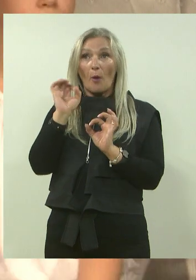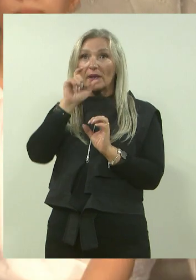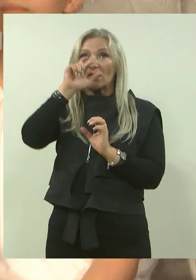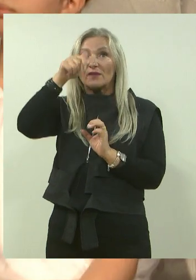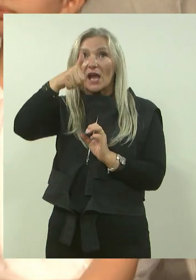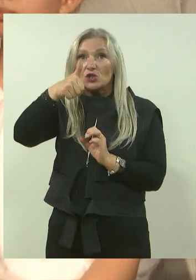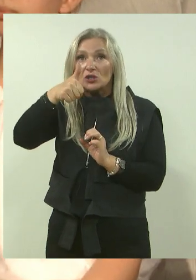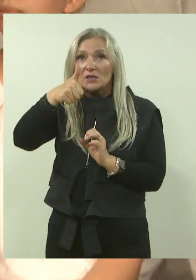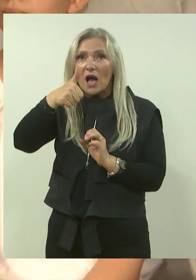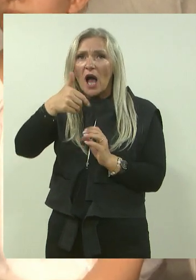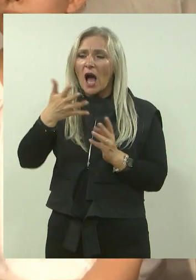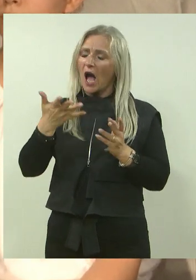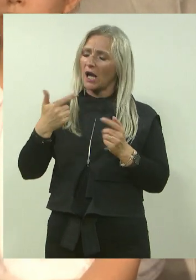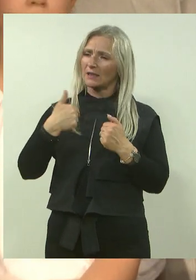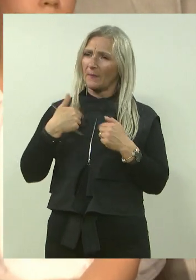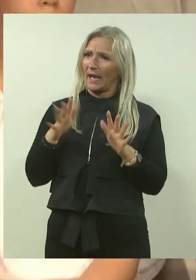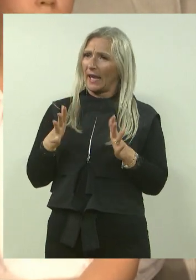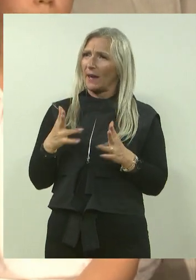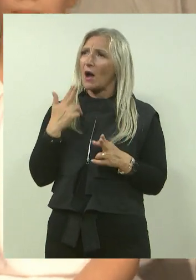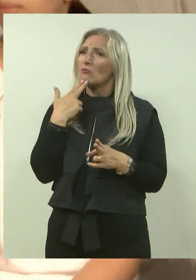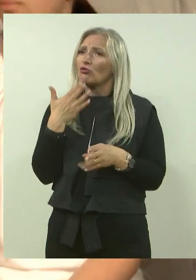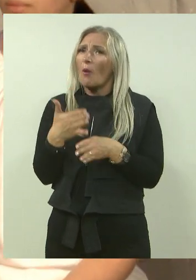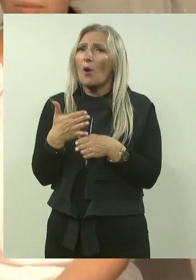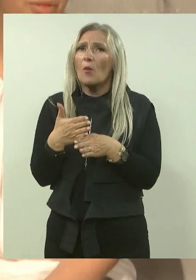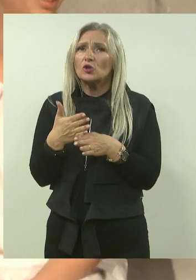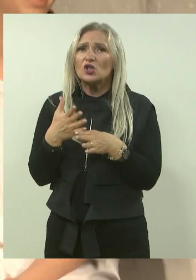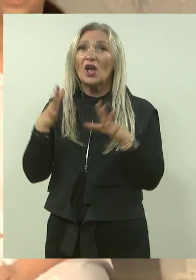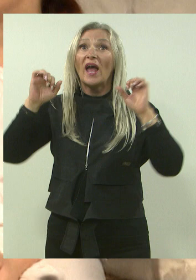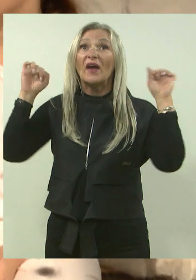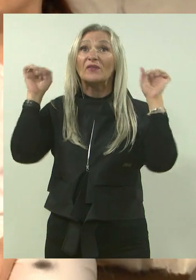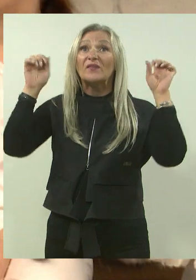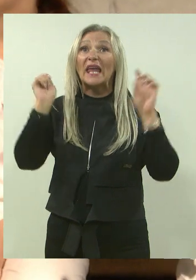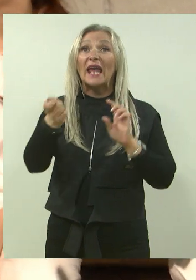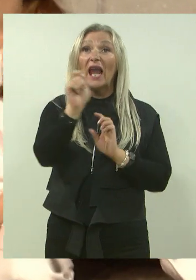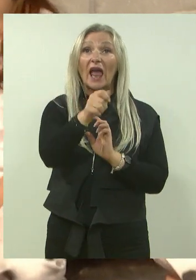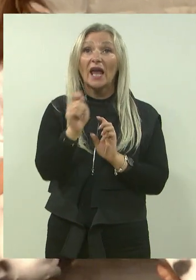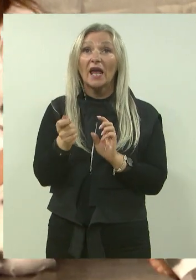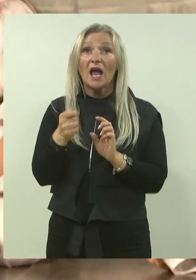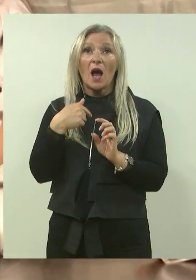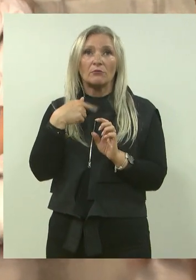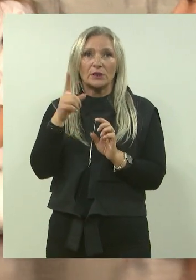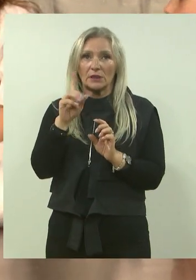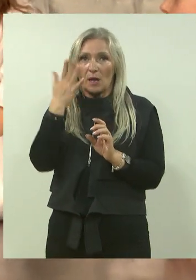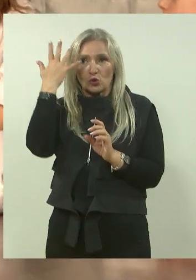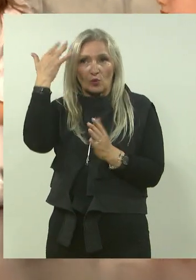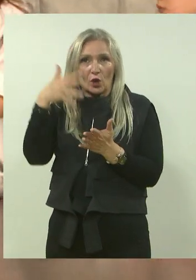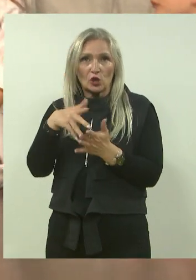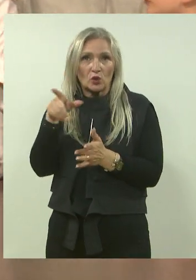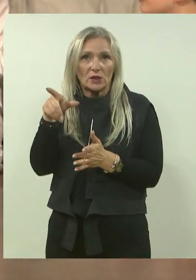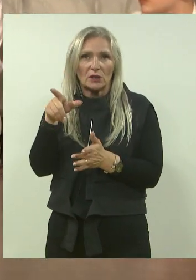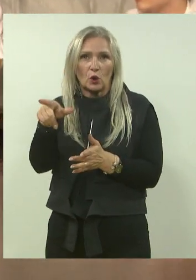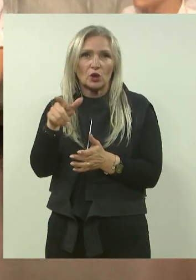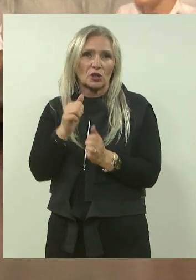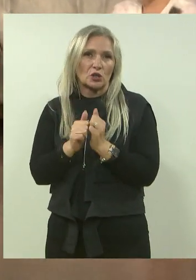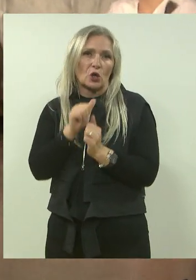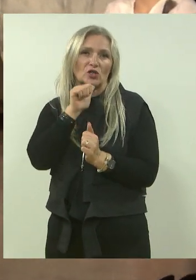dok mene nema, što bo vam od pomoći? Bile bi došle. I ka nas je tu. Na njega ne vremo računati. On je znotan i zaljubljen.